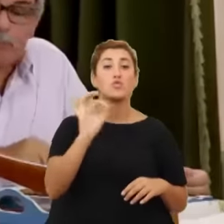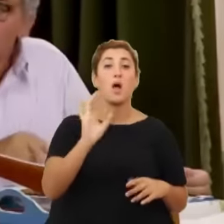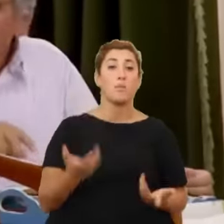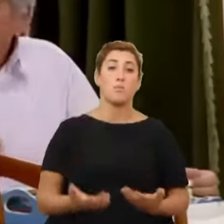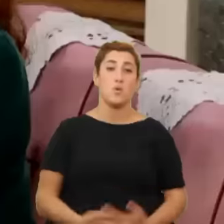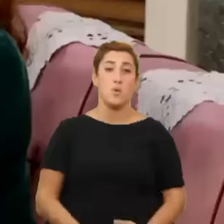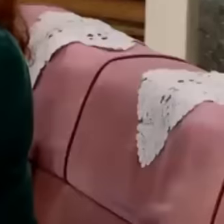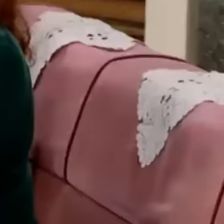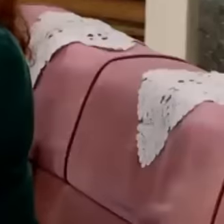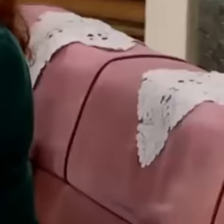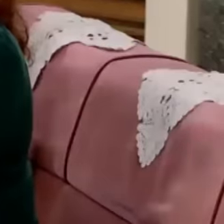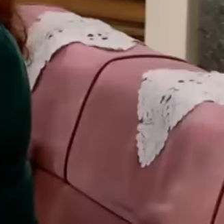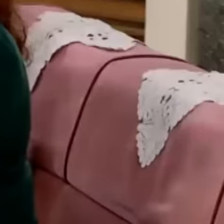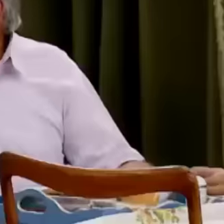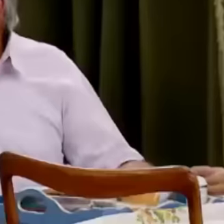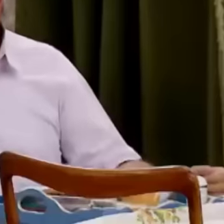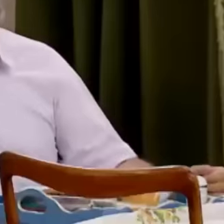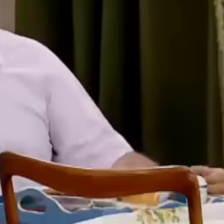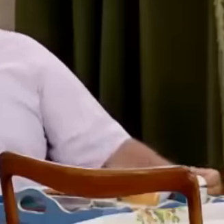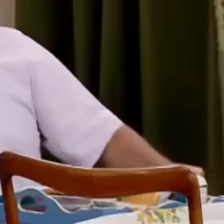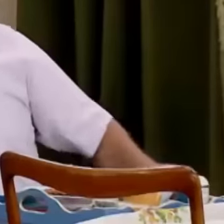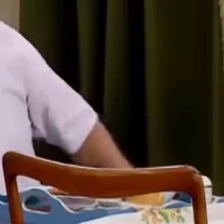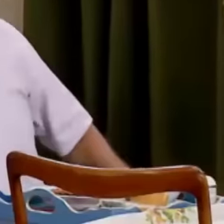ya? Dur yapacaksın, dur dur dur dur.